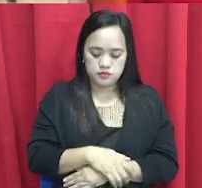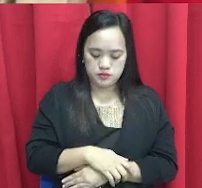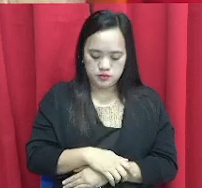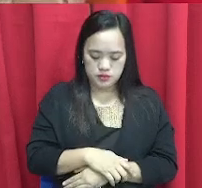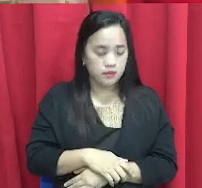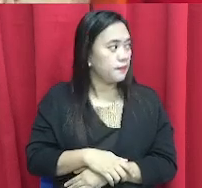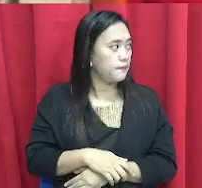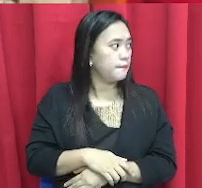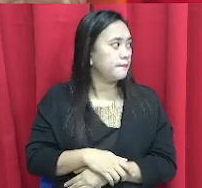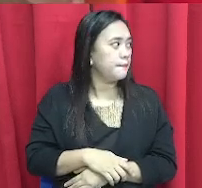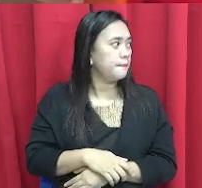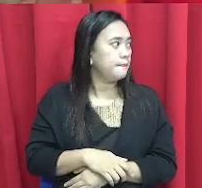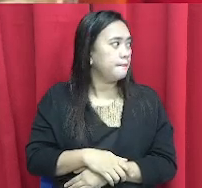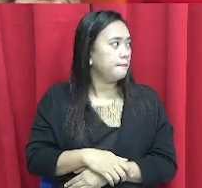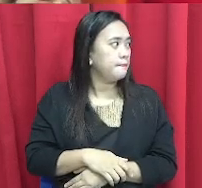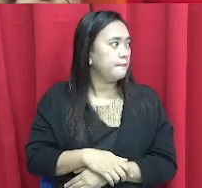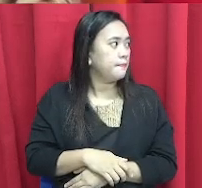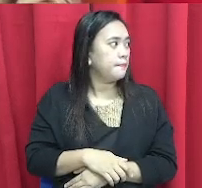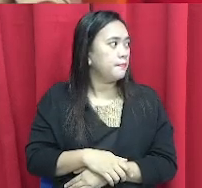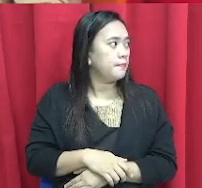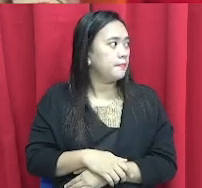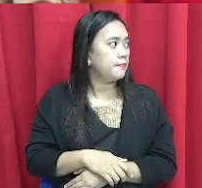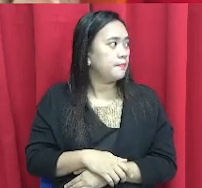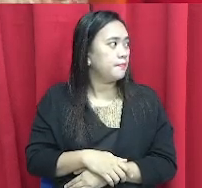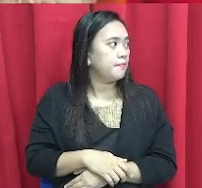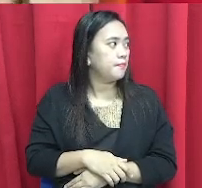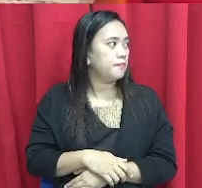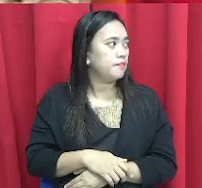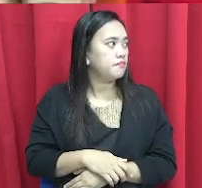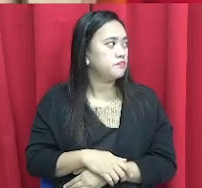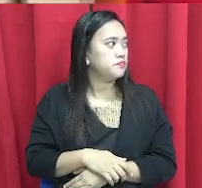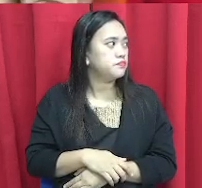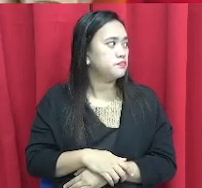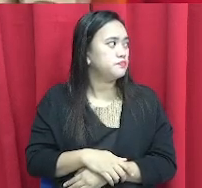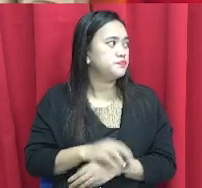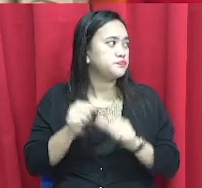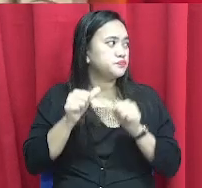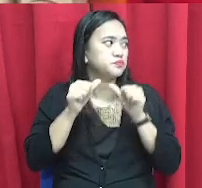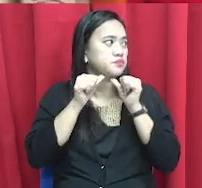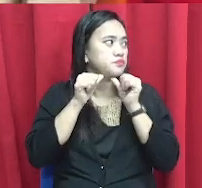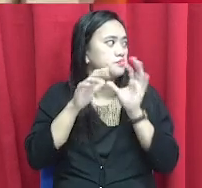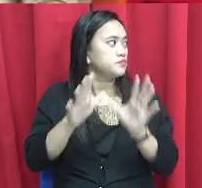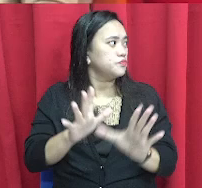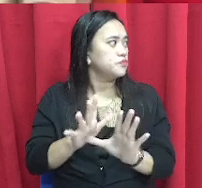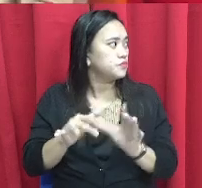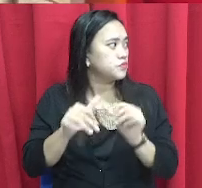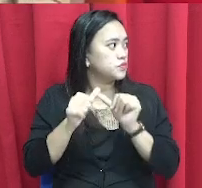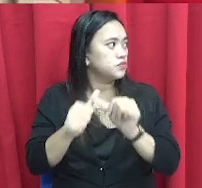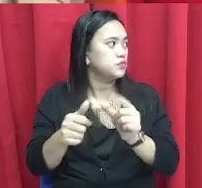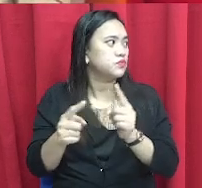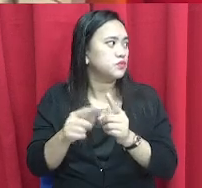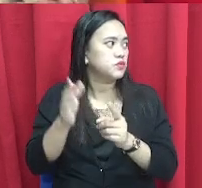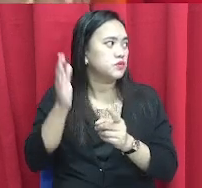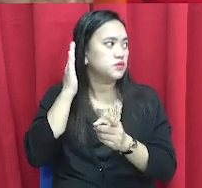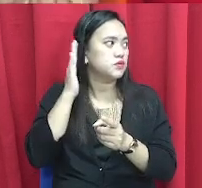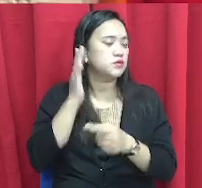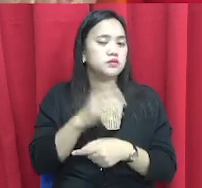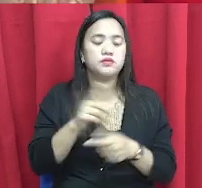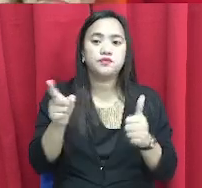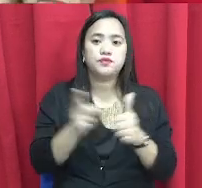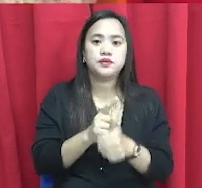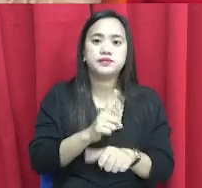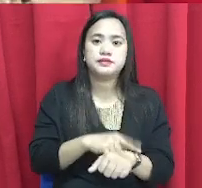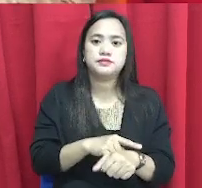patuloy nating pakinggan kasi that is the the the step the first step na kailangan po natin para